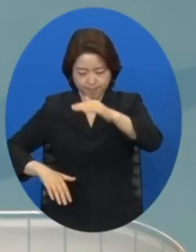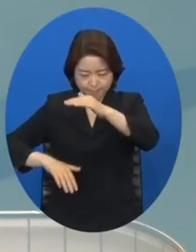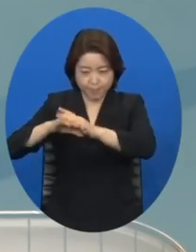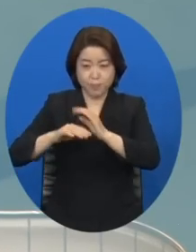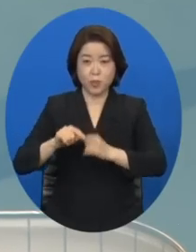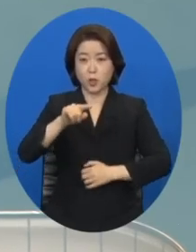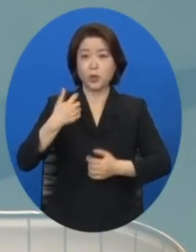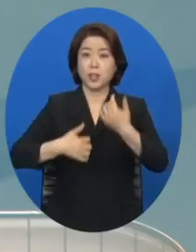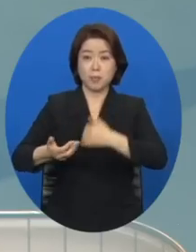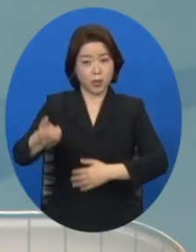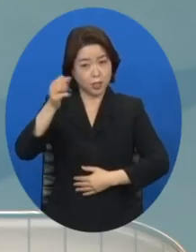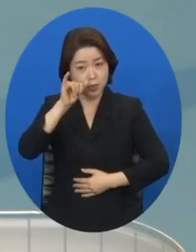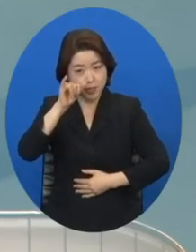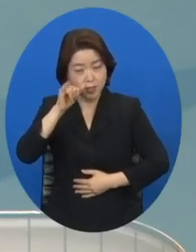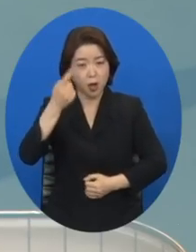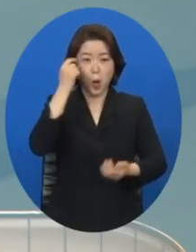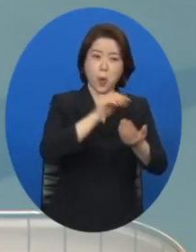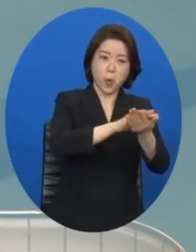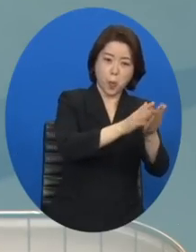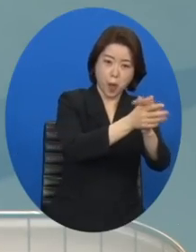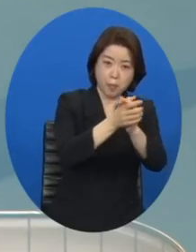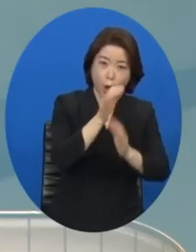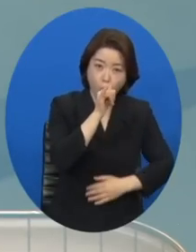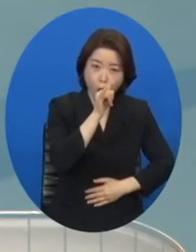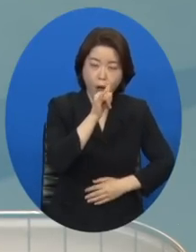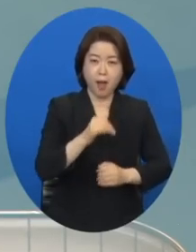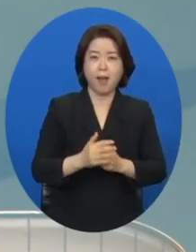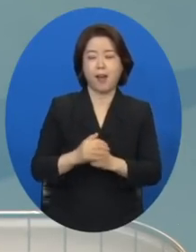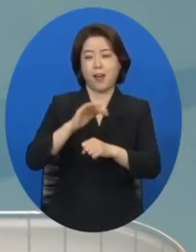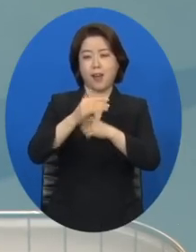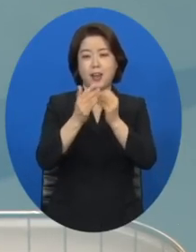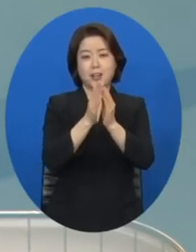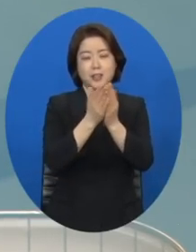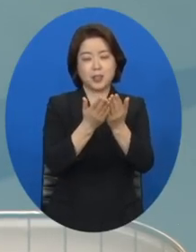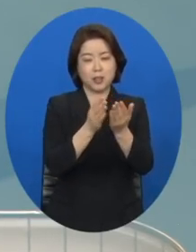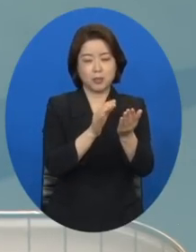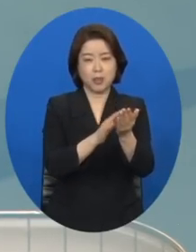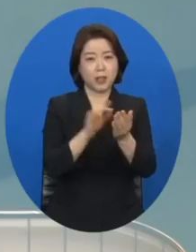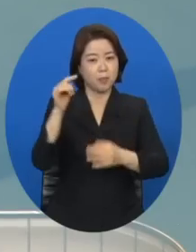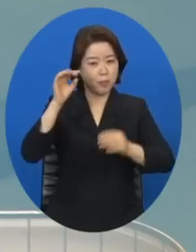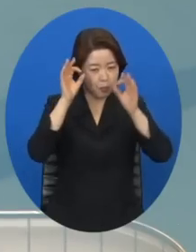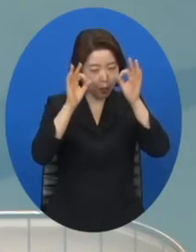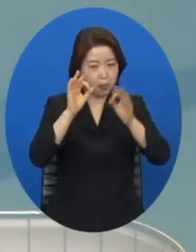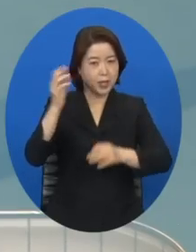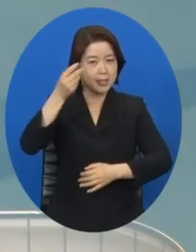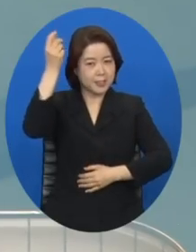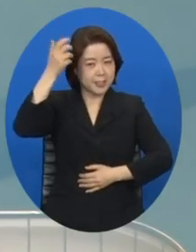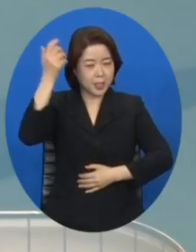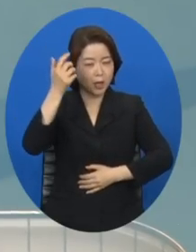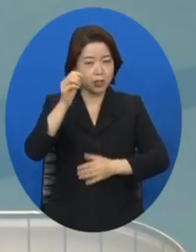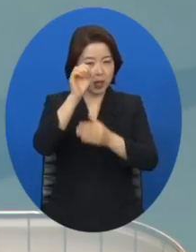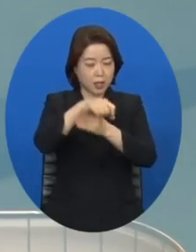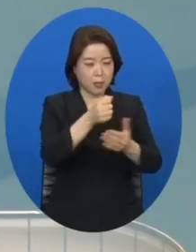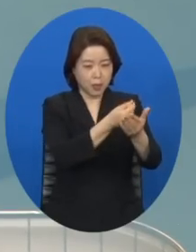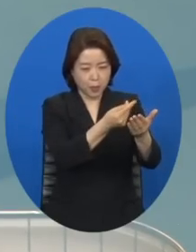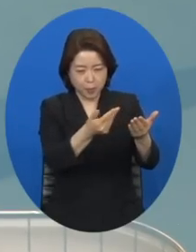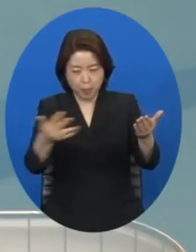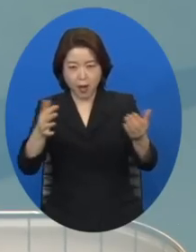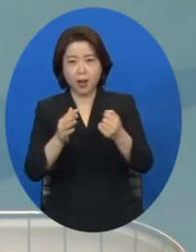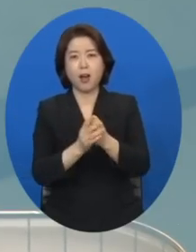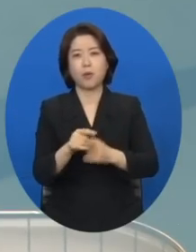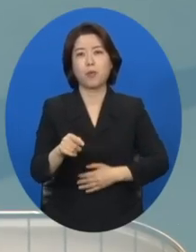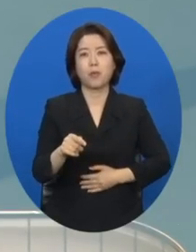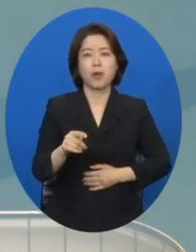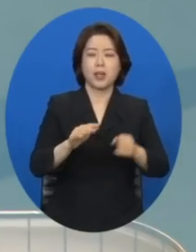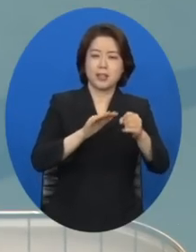기쁨이 있느냐 그 다음에 화평이 있느냐 성령의 열매들이 축 나오죠 사람과 기쁨과 화평과 오래